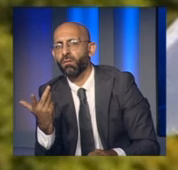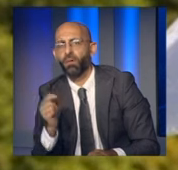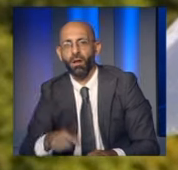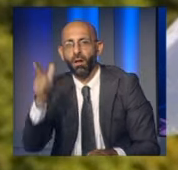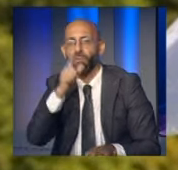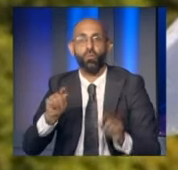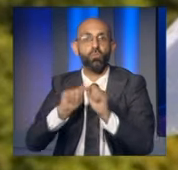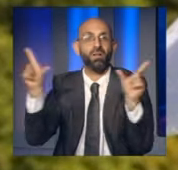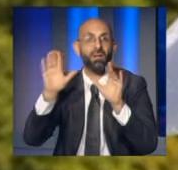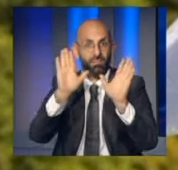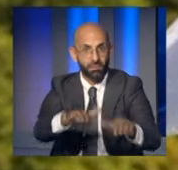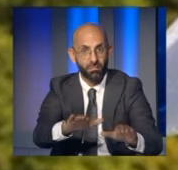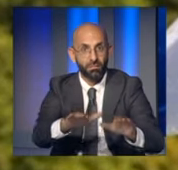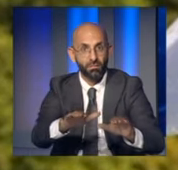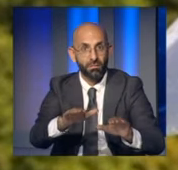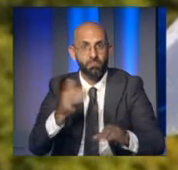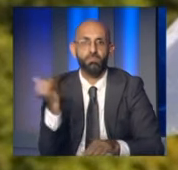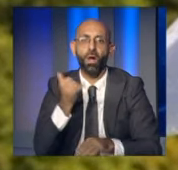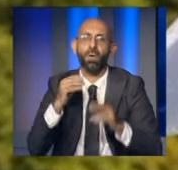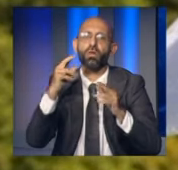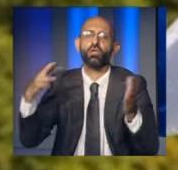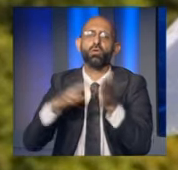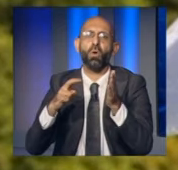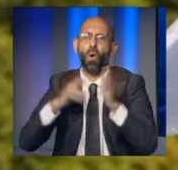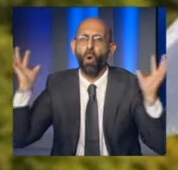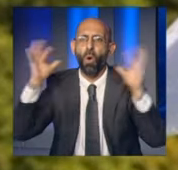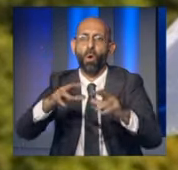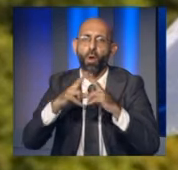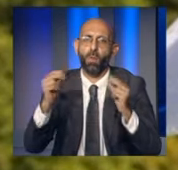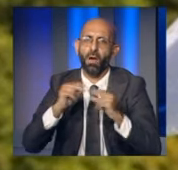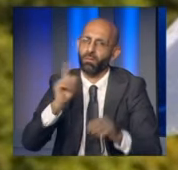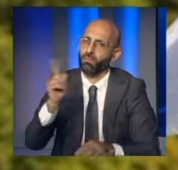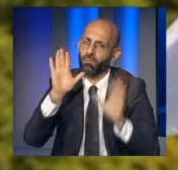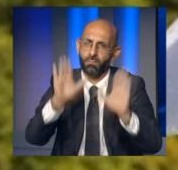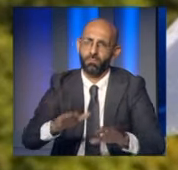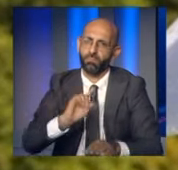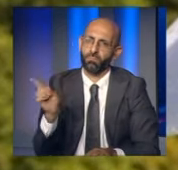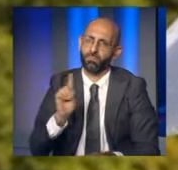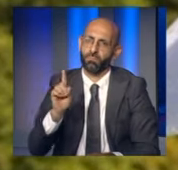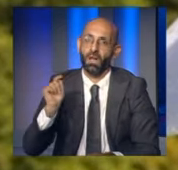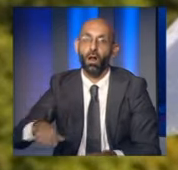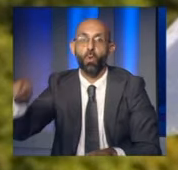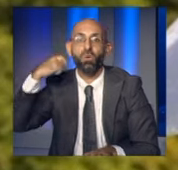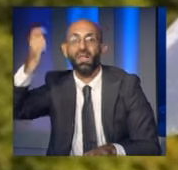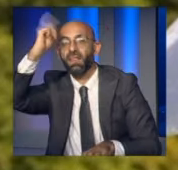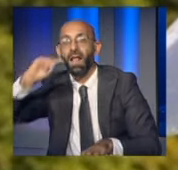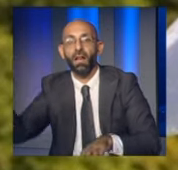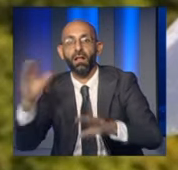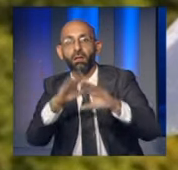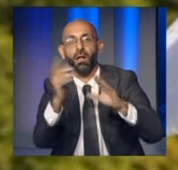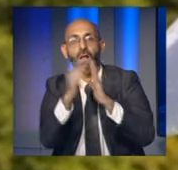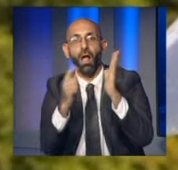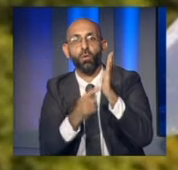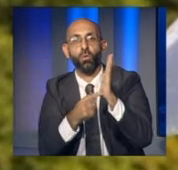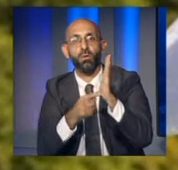تنص عليها مذكرة التفاهم وتاليا وجوب رحيلهم لا لإبقائهم. إن وزير الداخلية مطالب أيضا